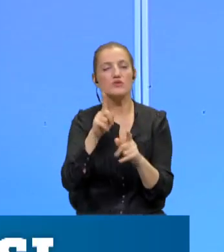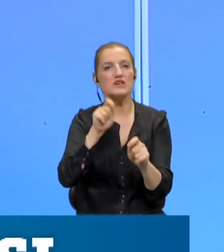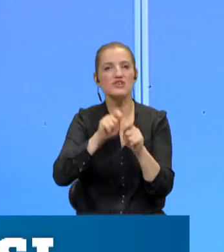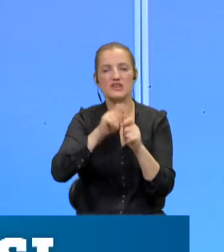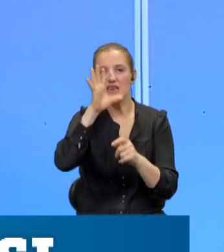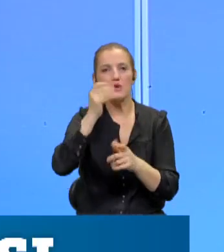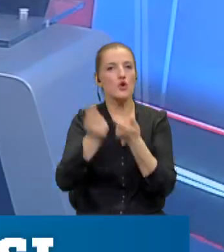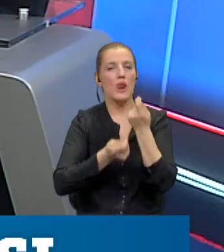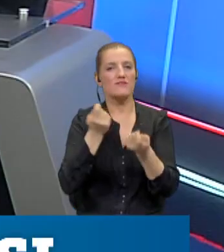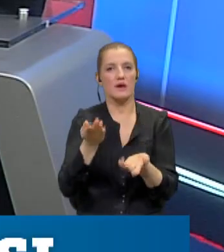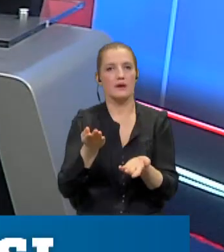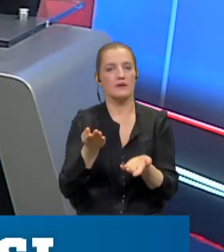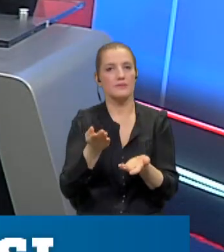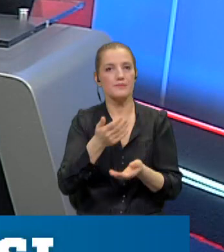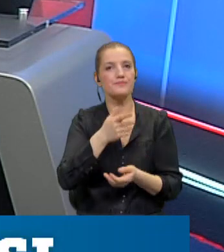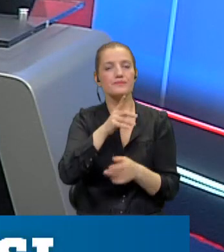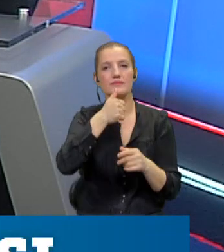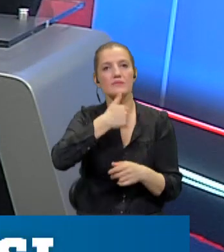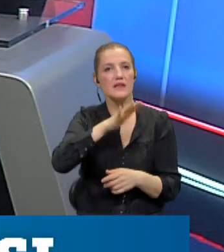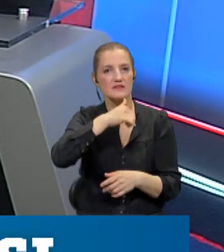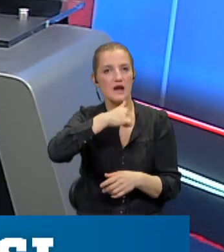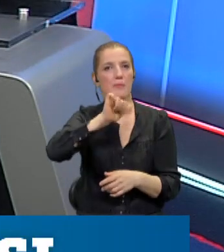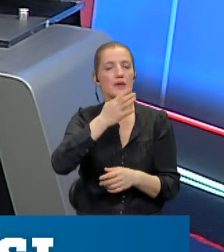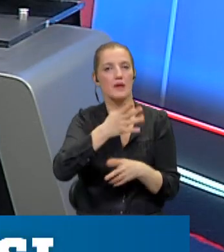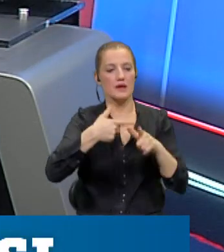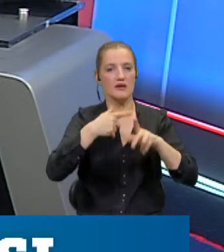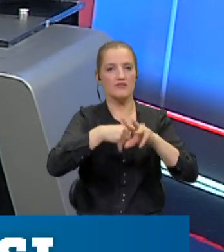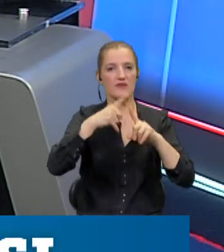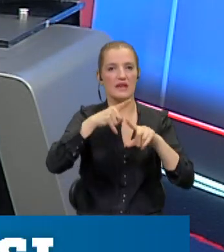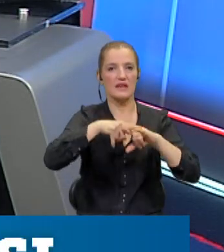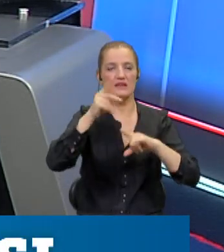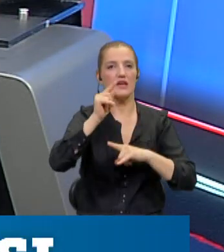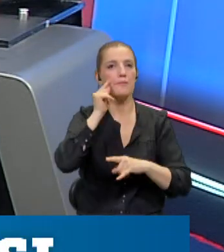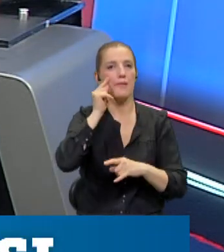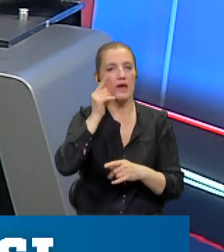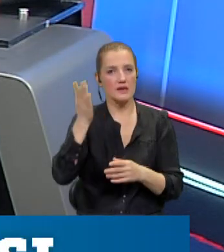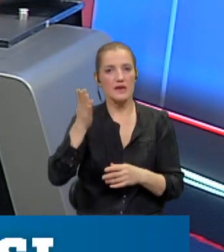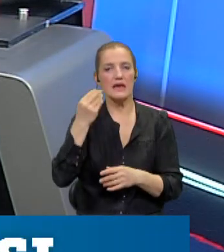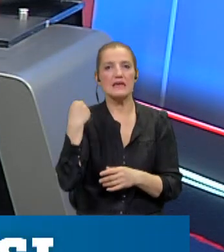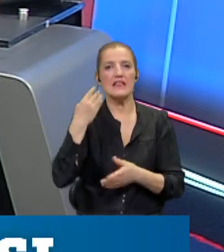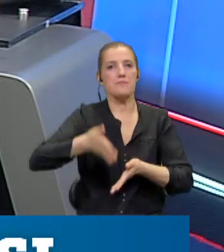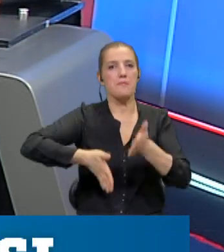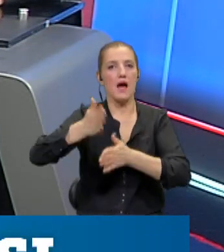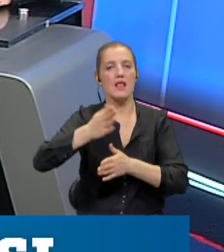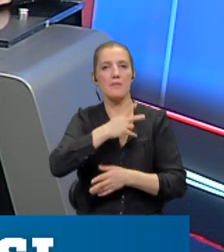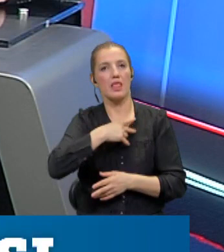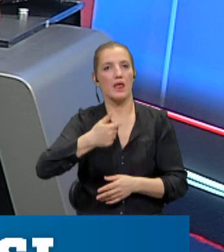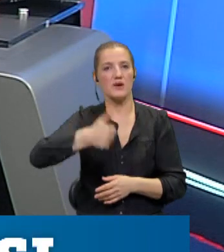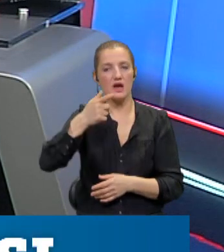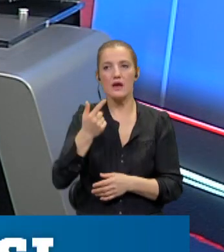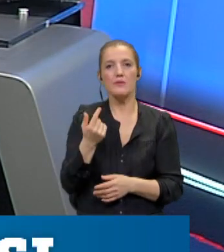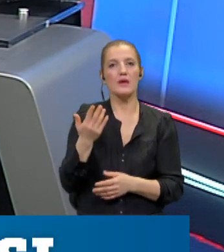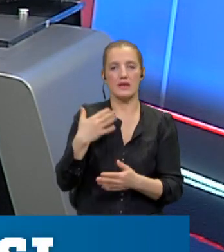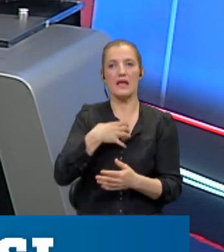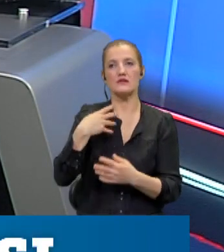kimin görevi Deniz abi geçen gün Fethi Bey'le Fethi Yaşar Yenimahalle belediye başkanı kendisiyle bir